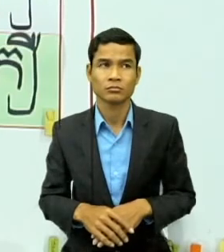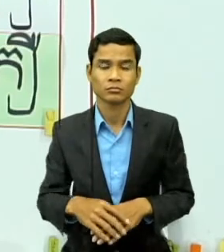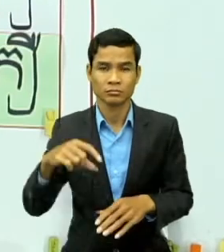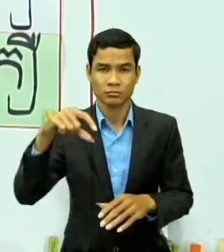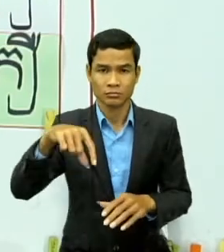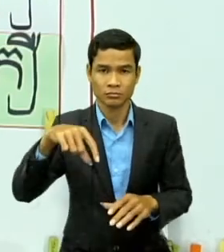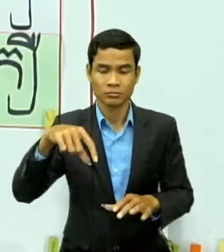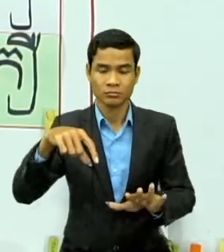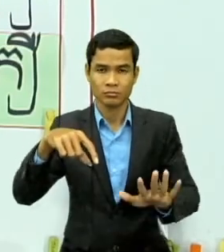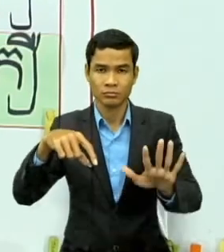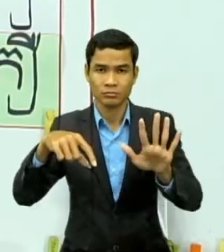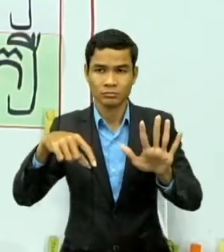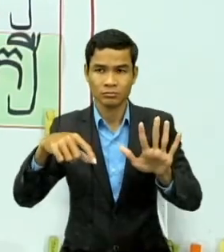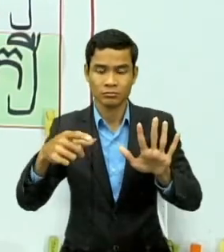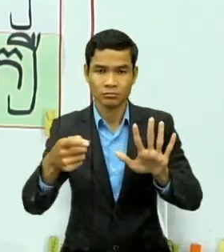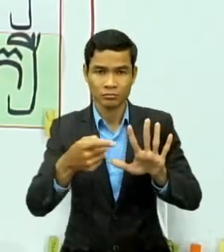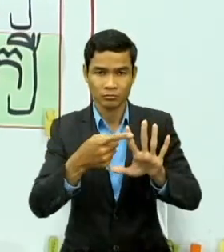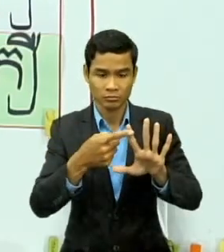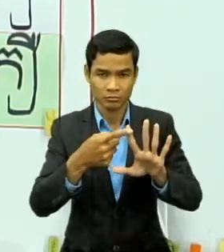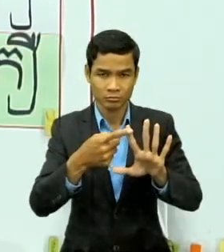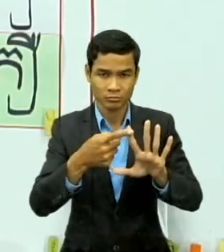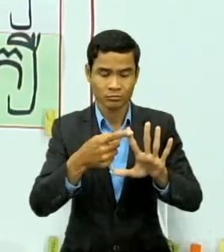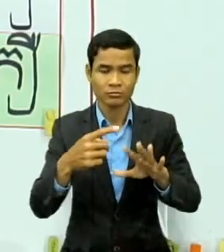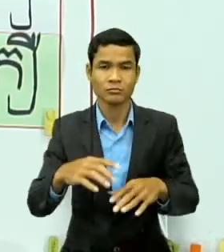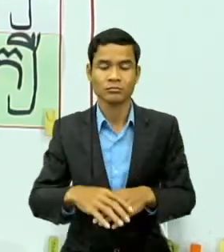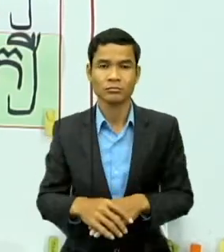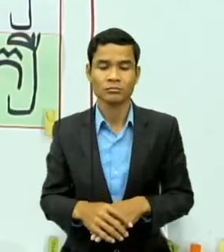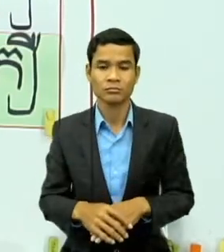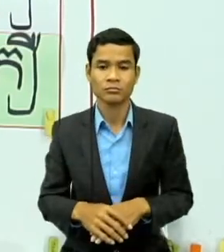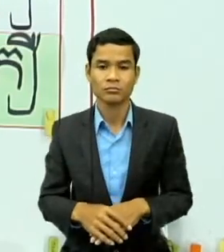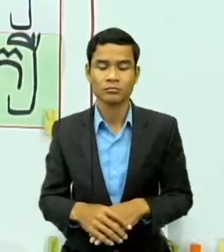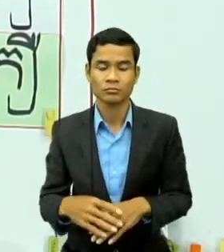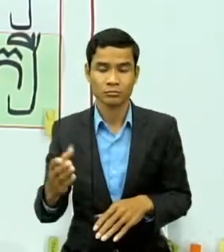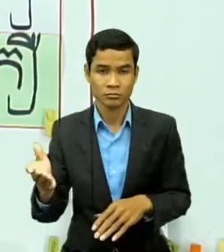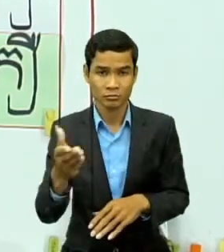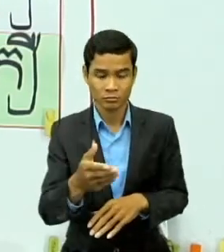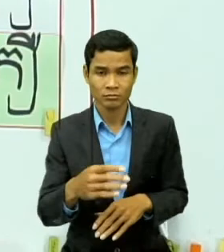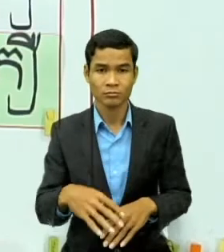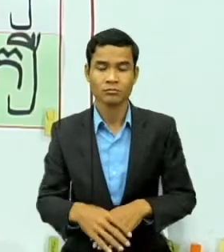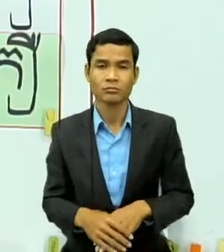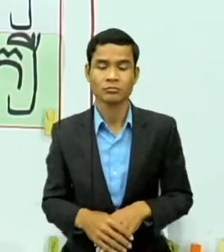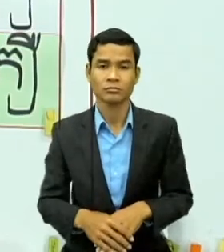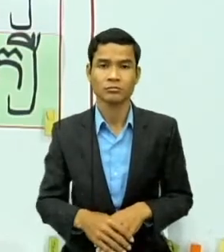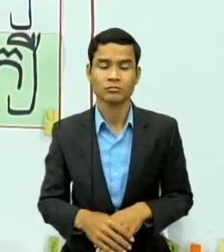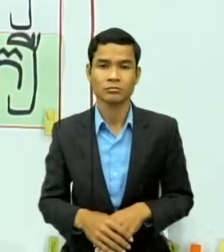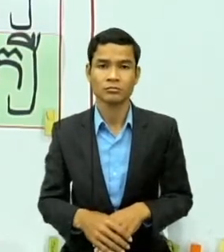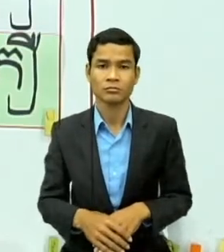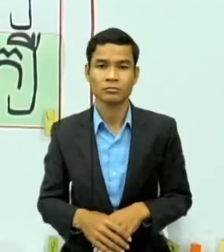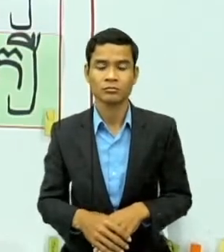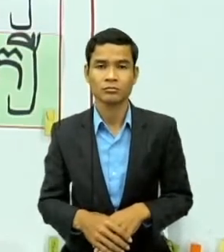កអីកៃចាកូន